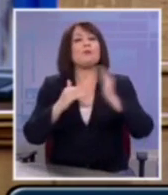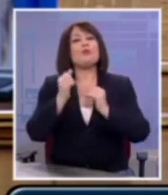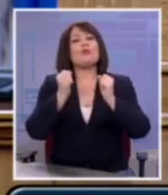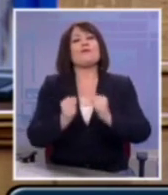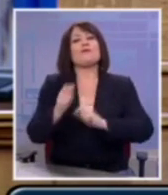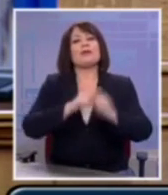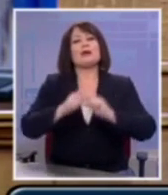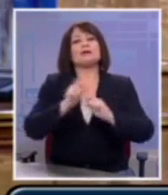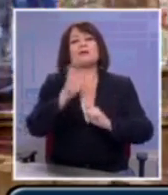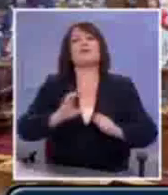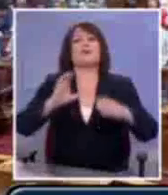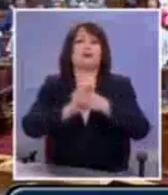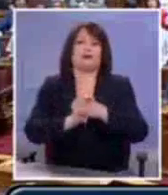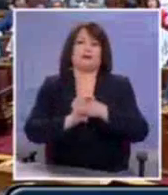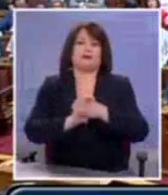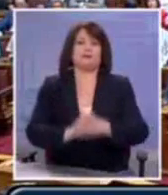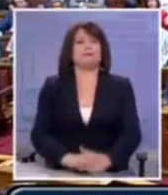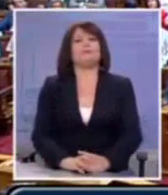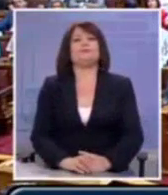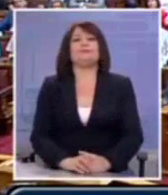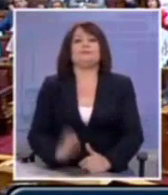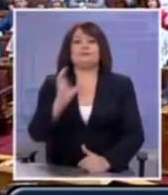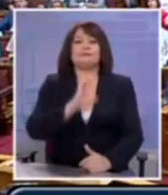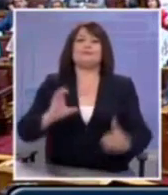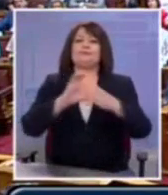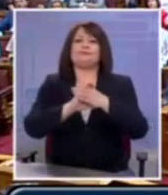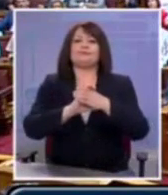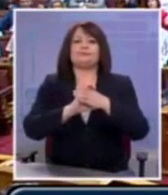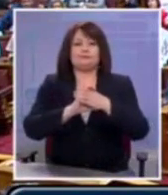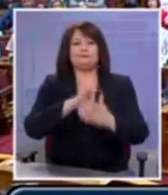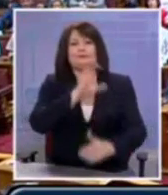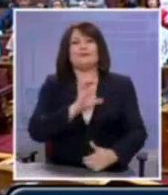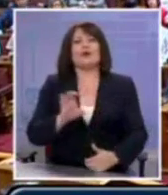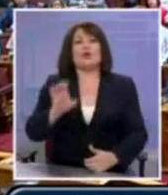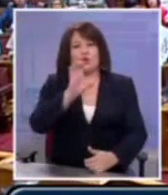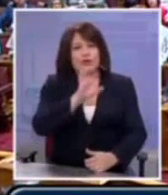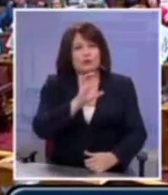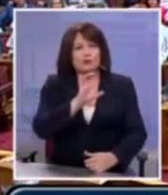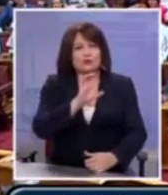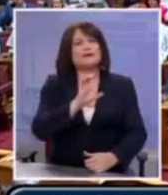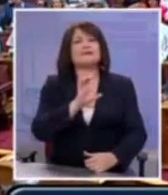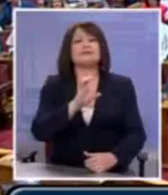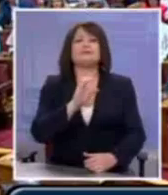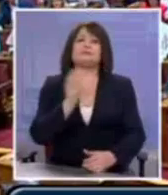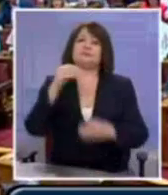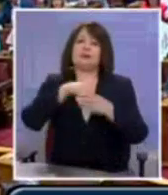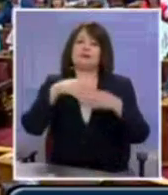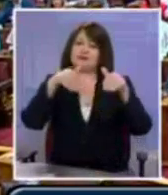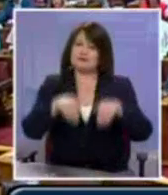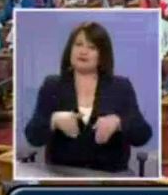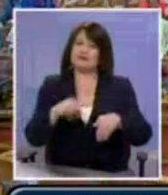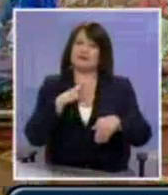χτιστεί η Ευρωπαϊκή Ένωση. Μια ένωση εθνών που έχει στον πυρήνα της το σεβασμό για τα